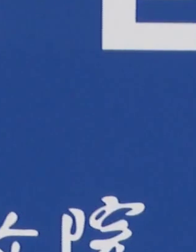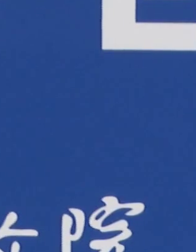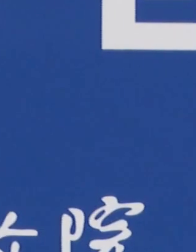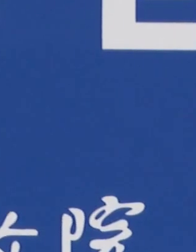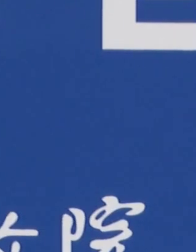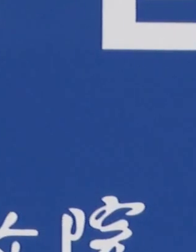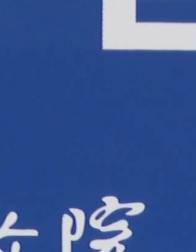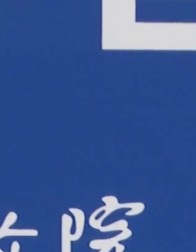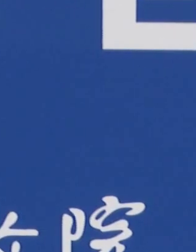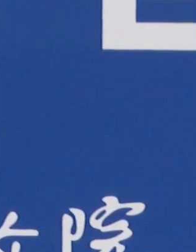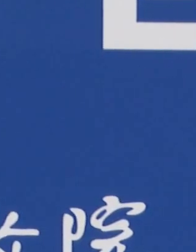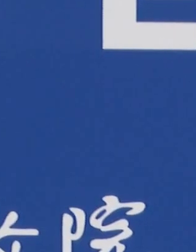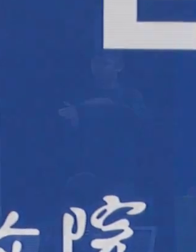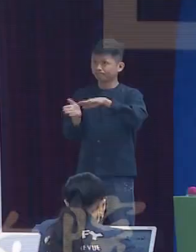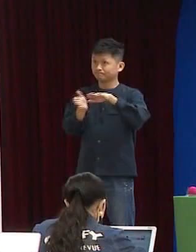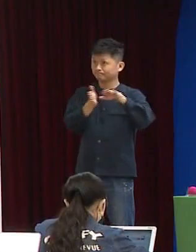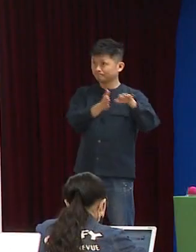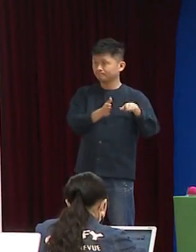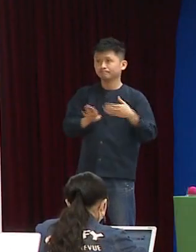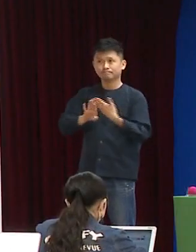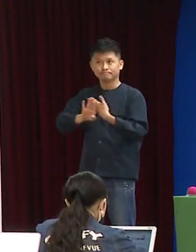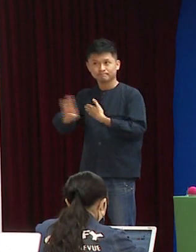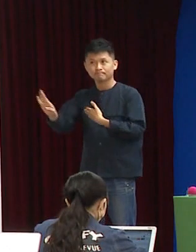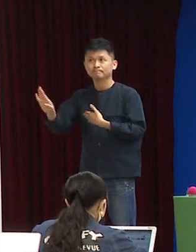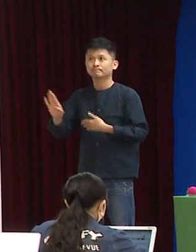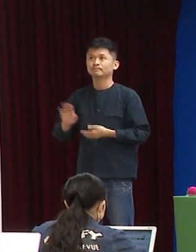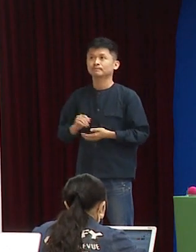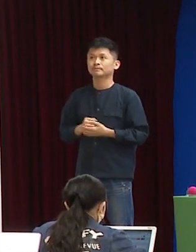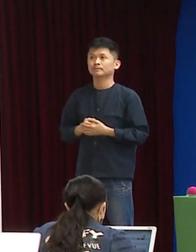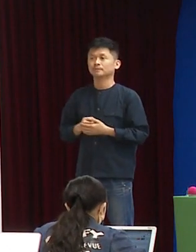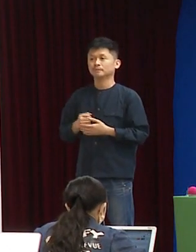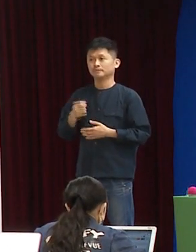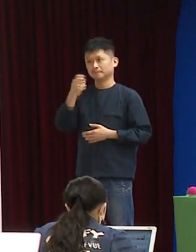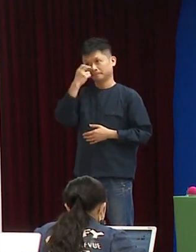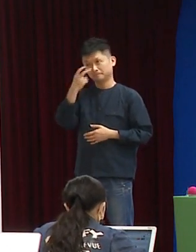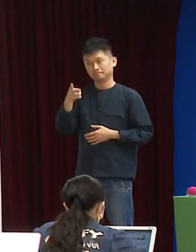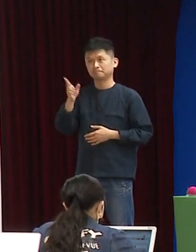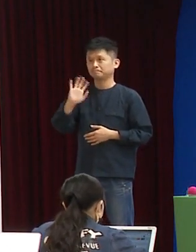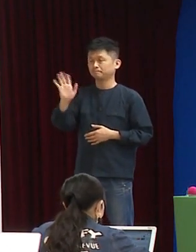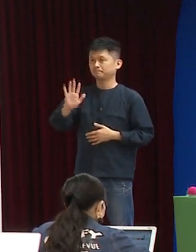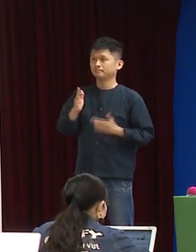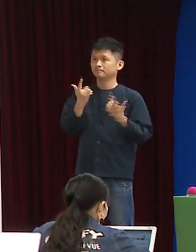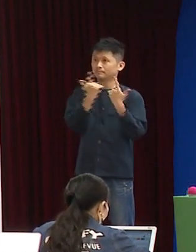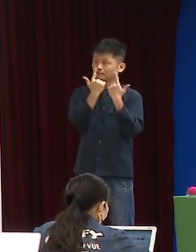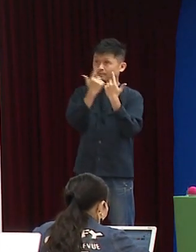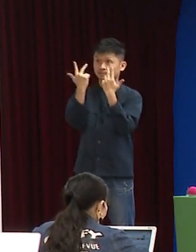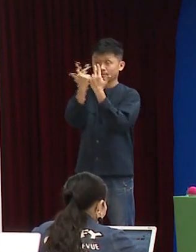快点将疫情清干净。新唐人亚太电视林云堂、黄燕玲，台湾台北报道。